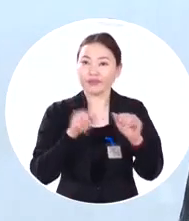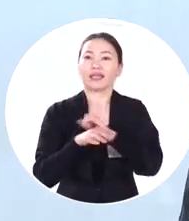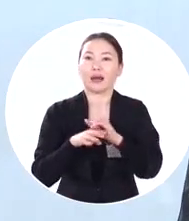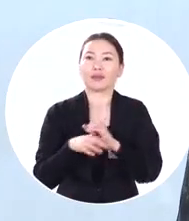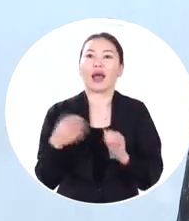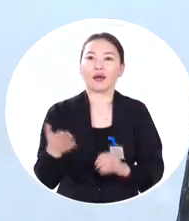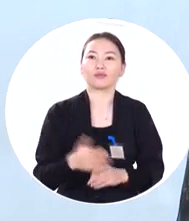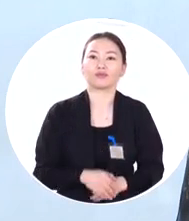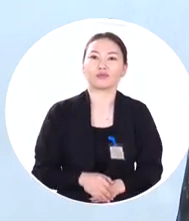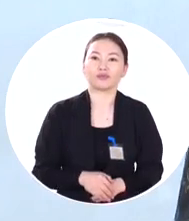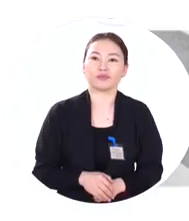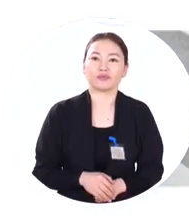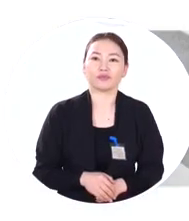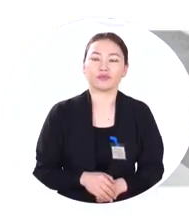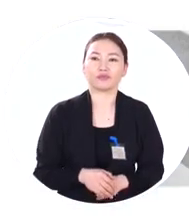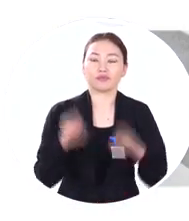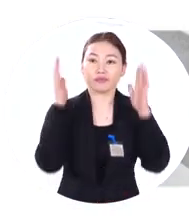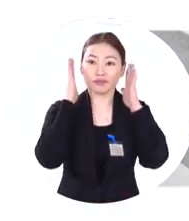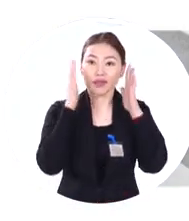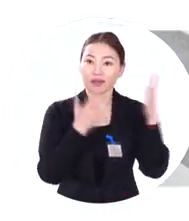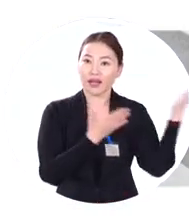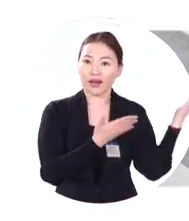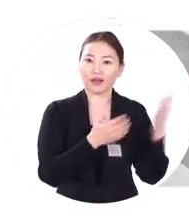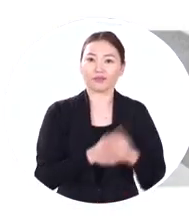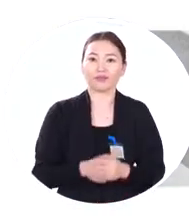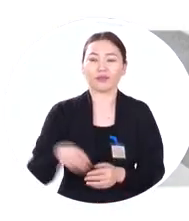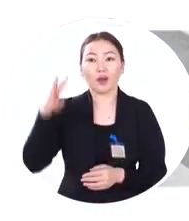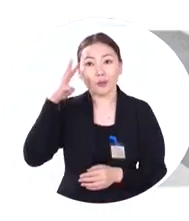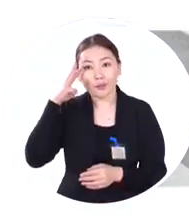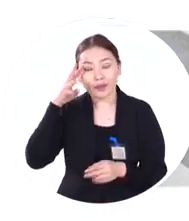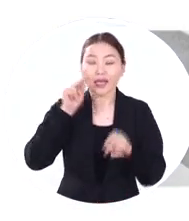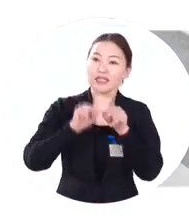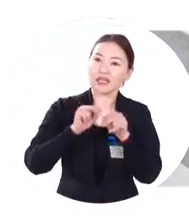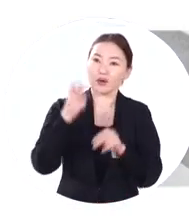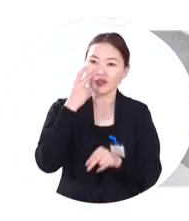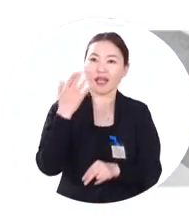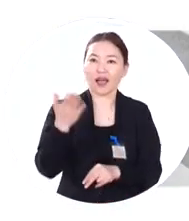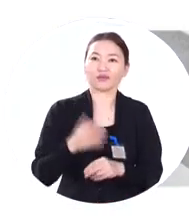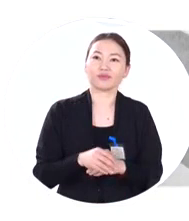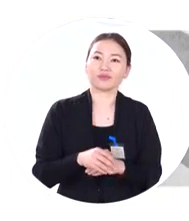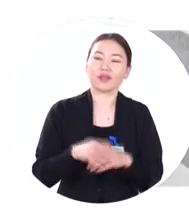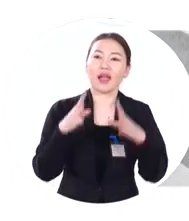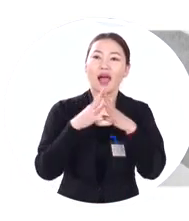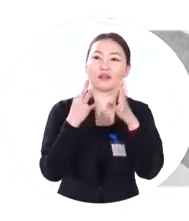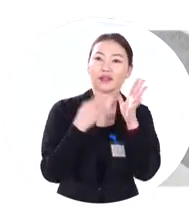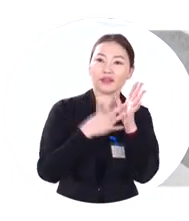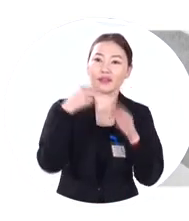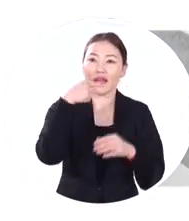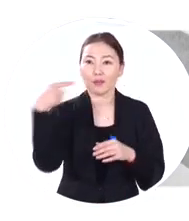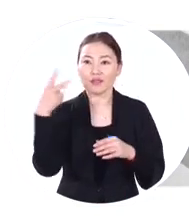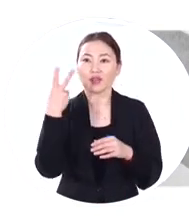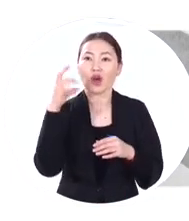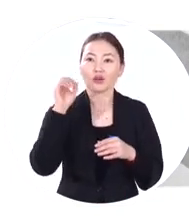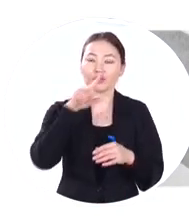хүүхдүүдэд дэлгэцэндээ анхаарлаа хандуулаарай. Мэдлэгээ сорцгоё. За. За 18-аас 20 дугаар зууны ихэнх үеийн Монгол хүний дүр